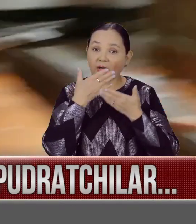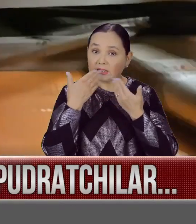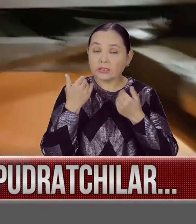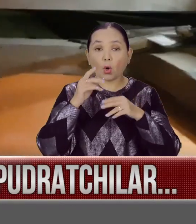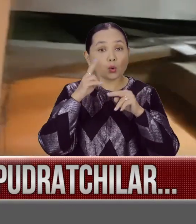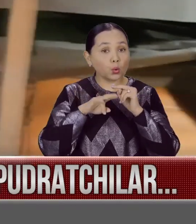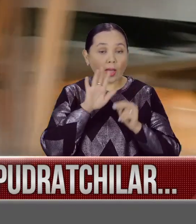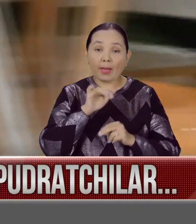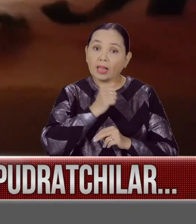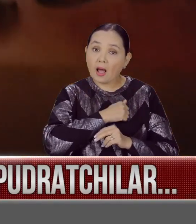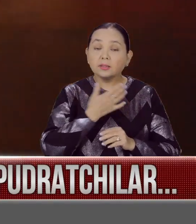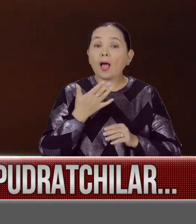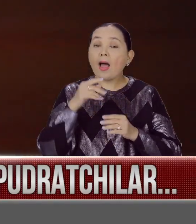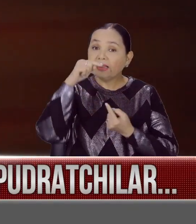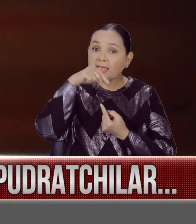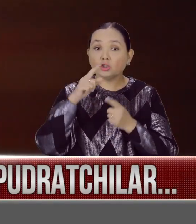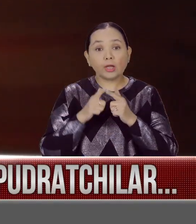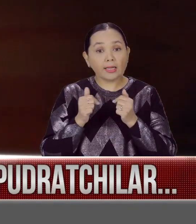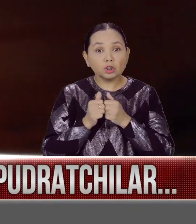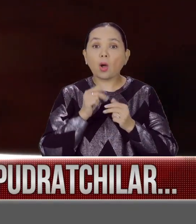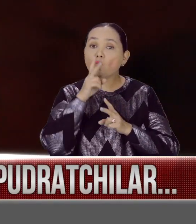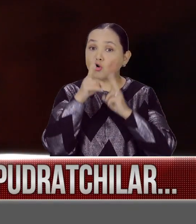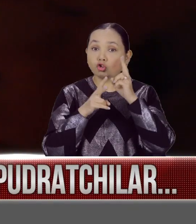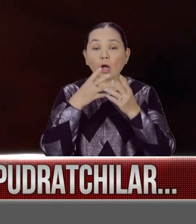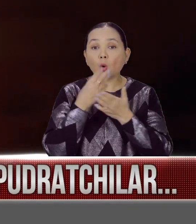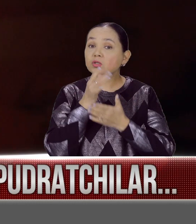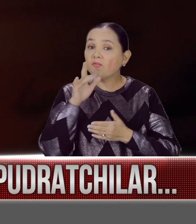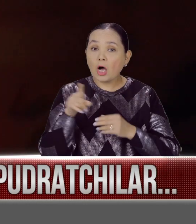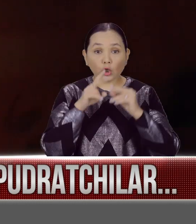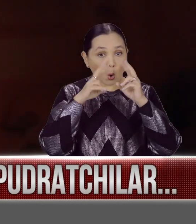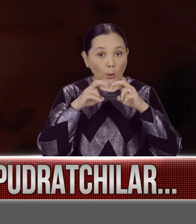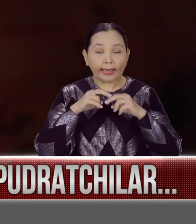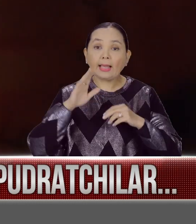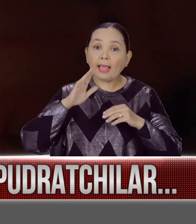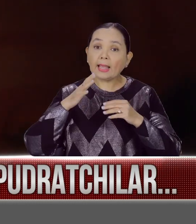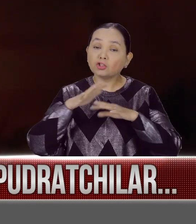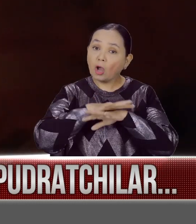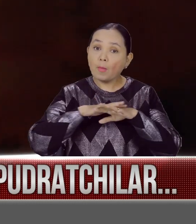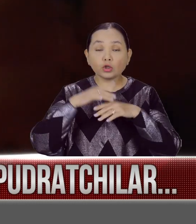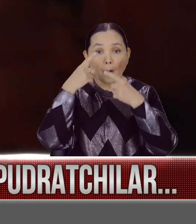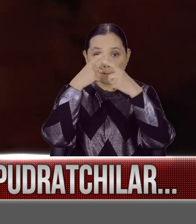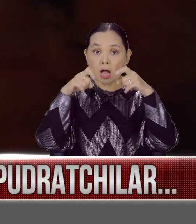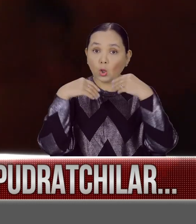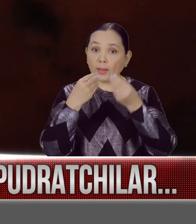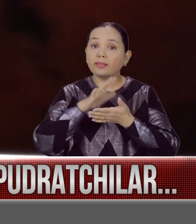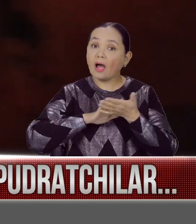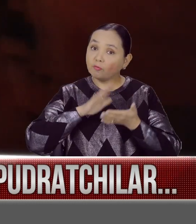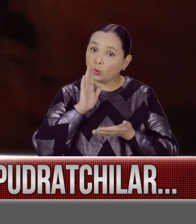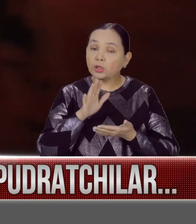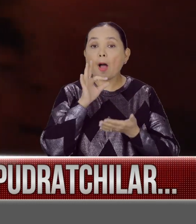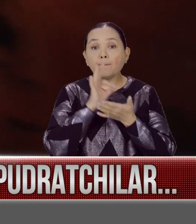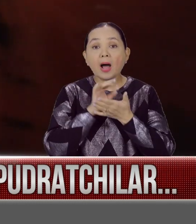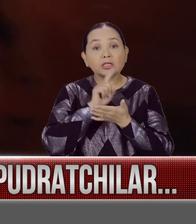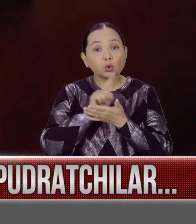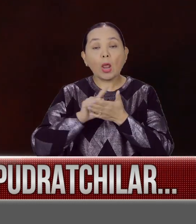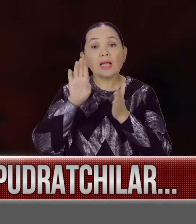ham tugamaydi afsuski. Ammo tegishli tashkilotlar murojaatlarni o'z vaqtida o'rganib, keng jamoatchilikka ma'lum qilib borishda davom etsa,